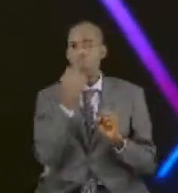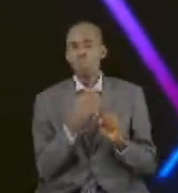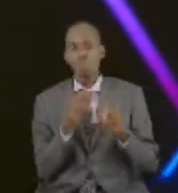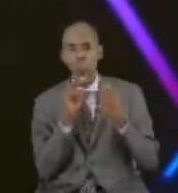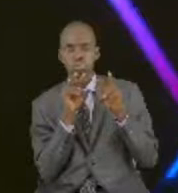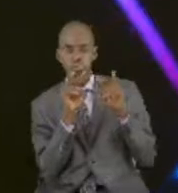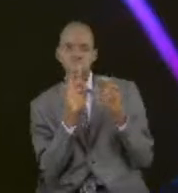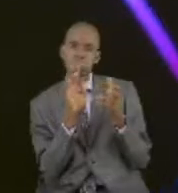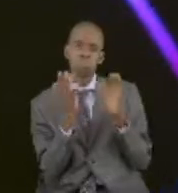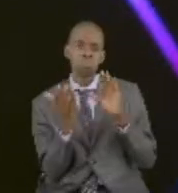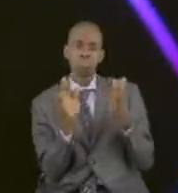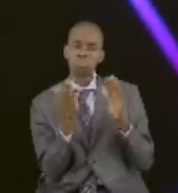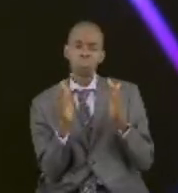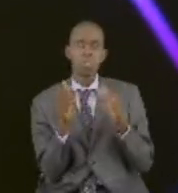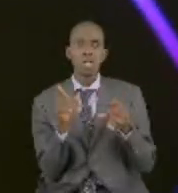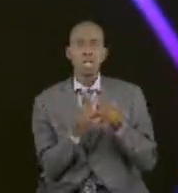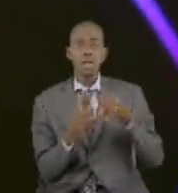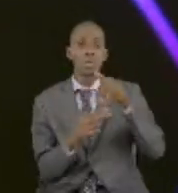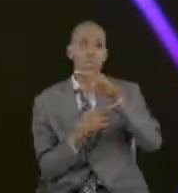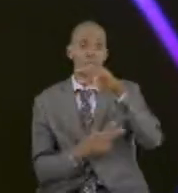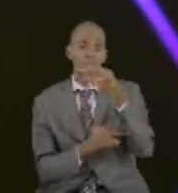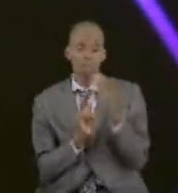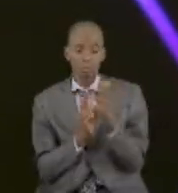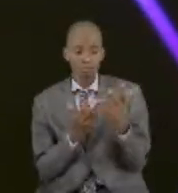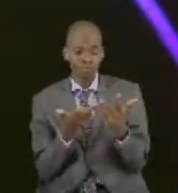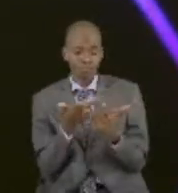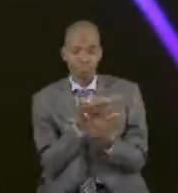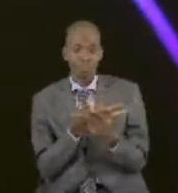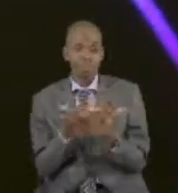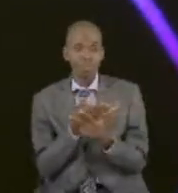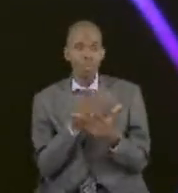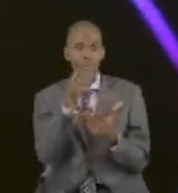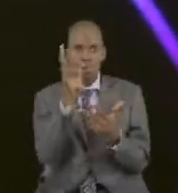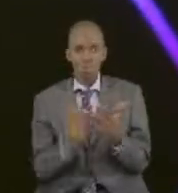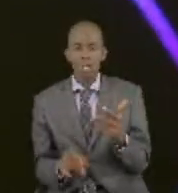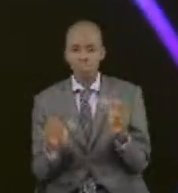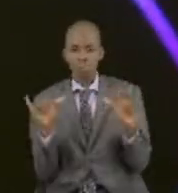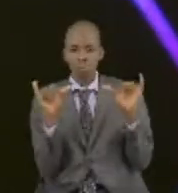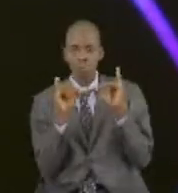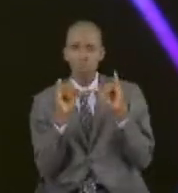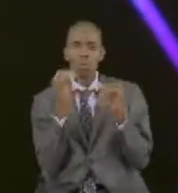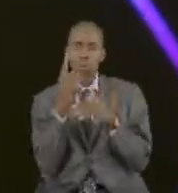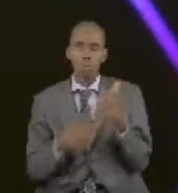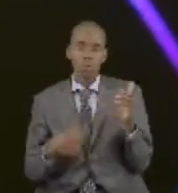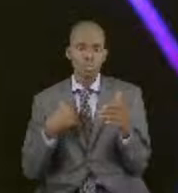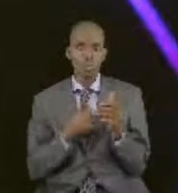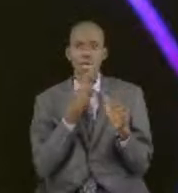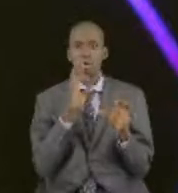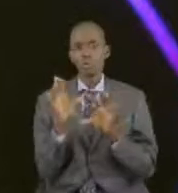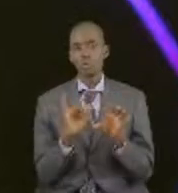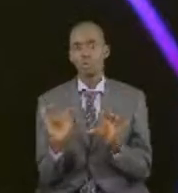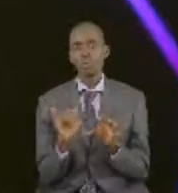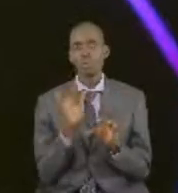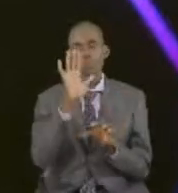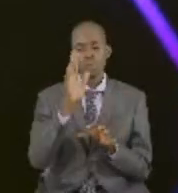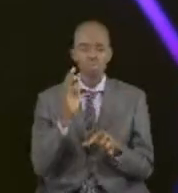Cephas et Jean, Cephas ici c'est Pierre, qui sont regardés comme des colonnes. Tu peux mentionner ce que